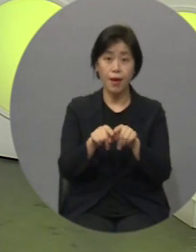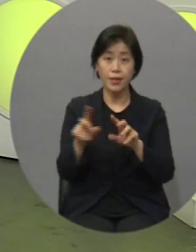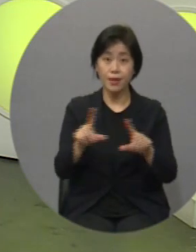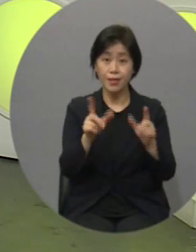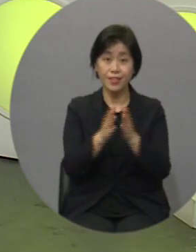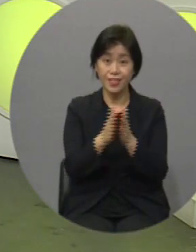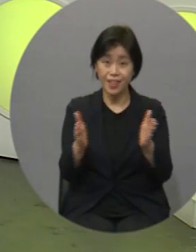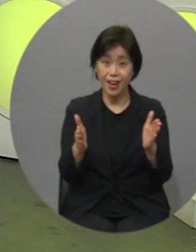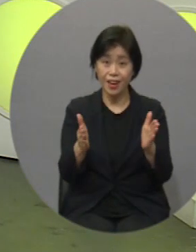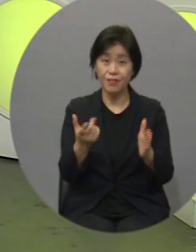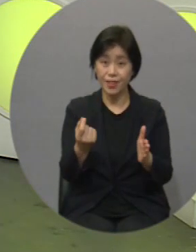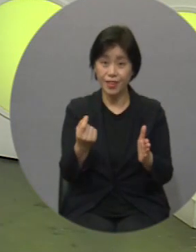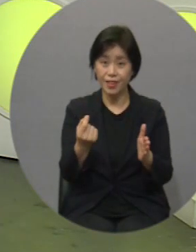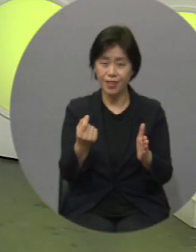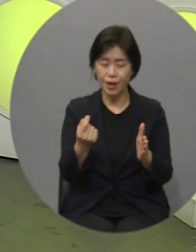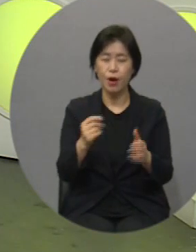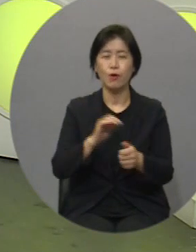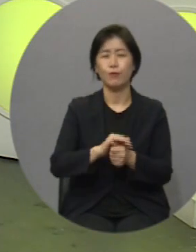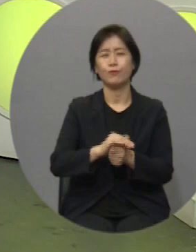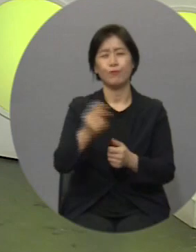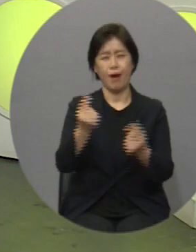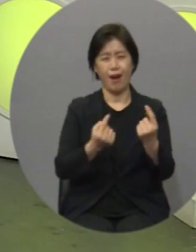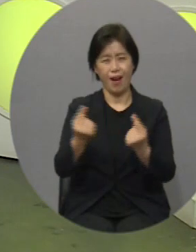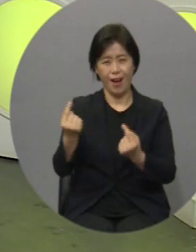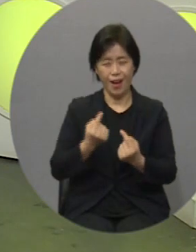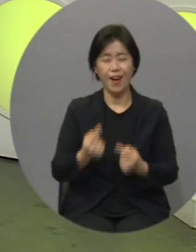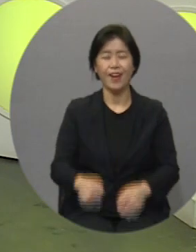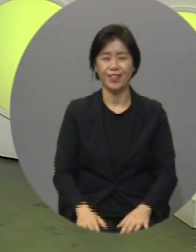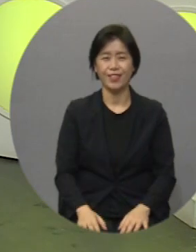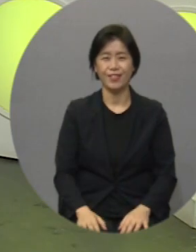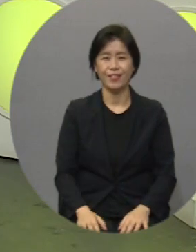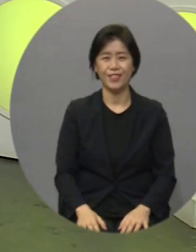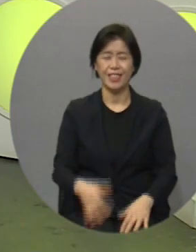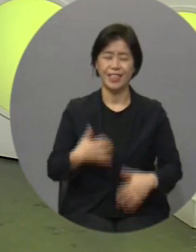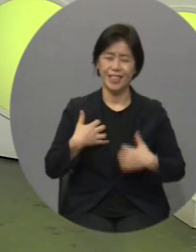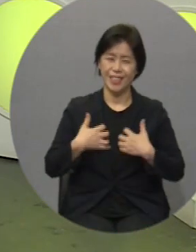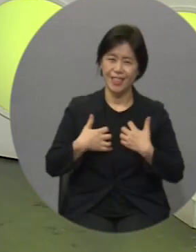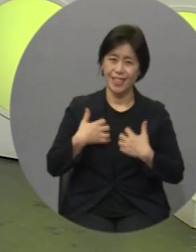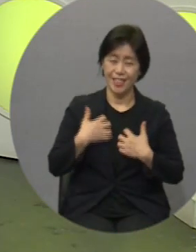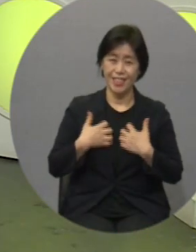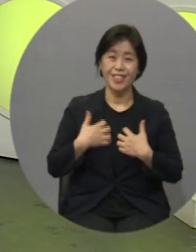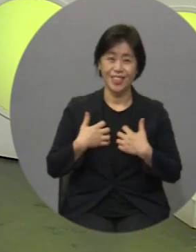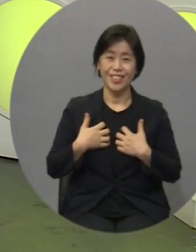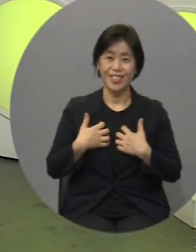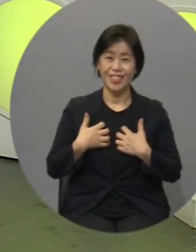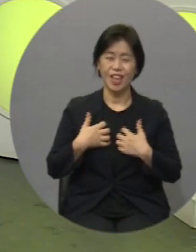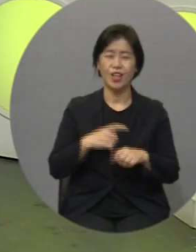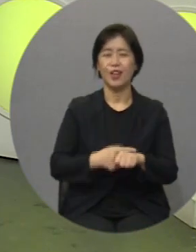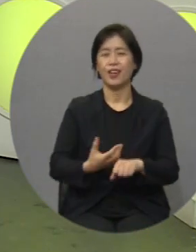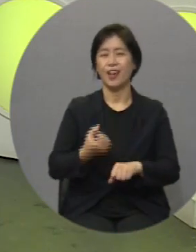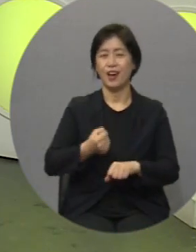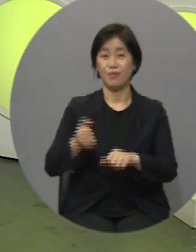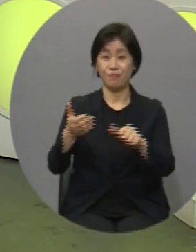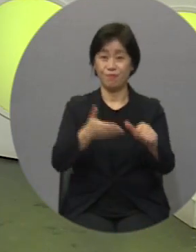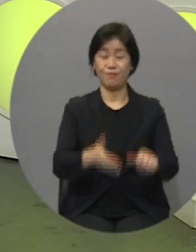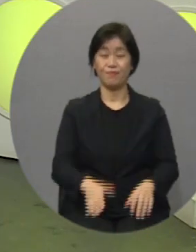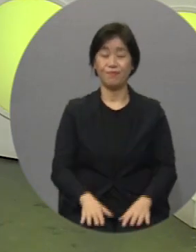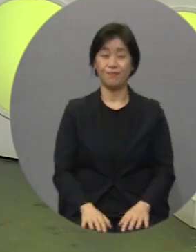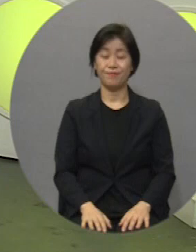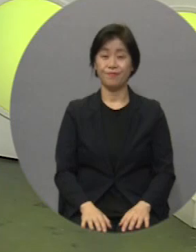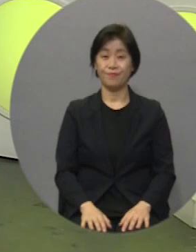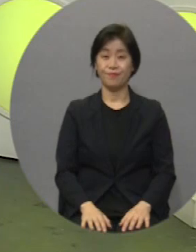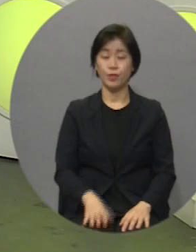네. 하면서 즐거운 시간을 보내고 하기 위해서는 경주로 놀러를 많이 왔으면 좋겠어요. 맞습니다. 맞아요. 이게 맞아요.